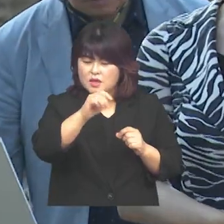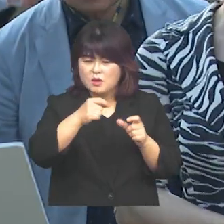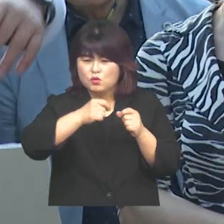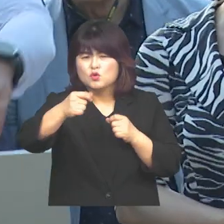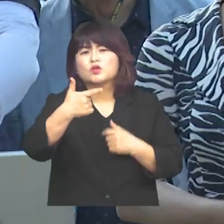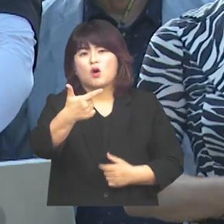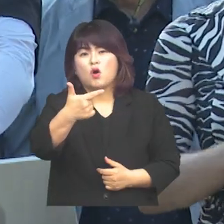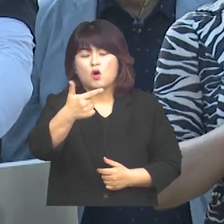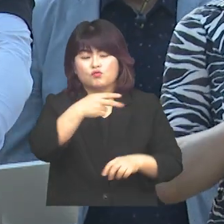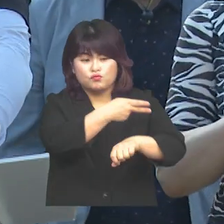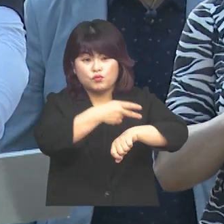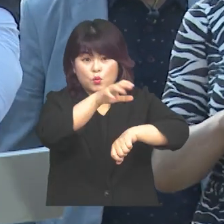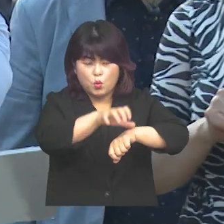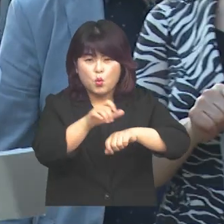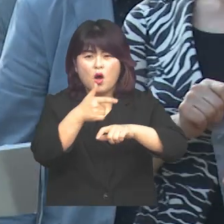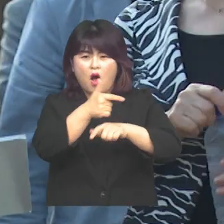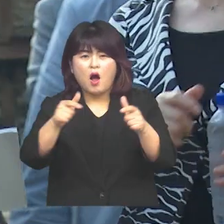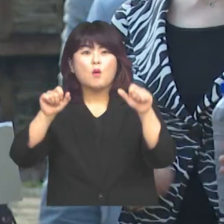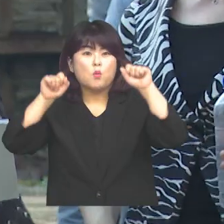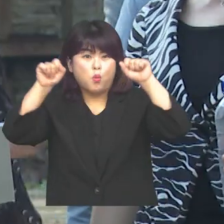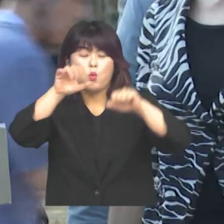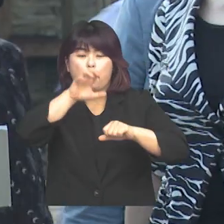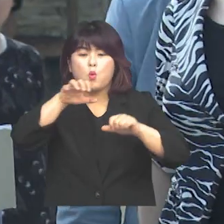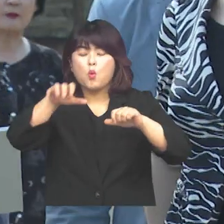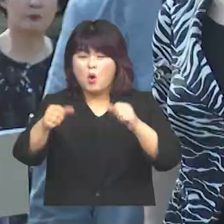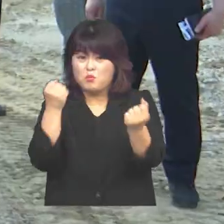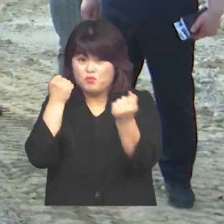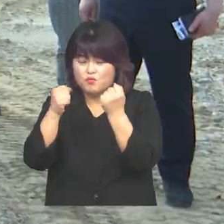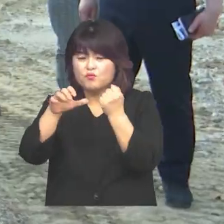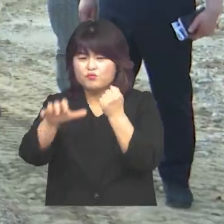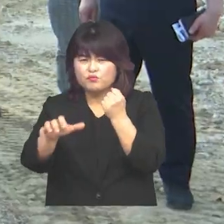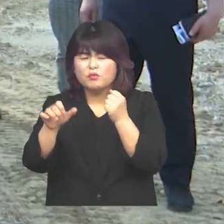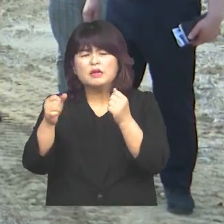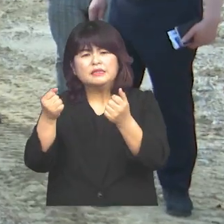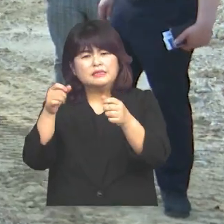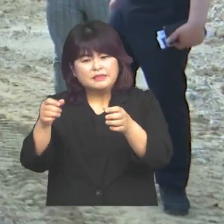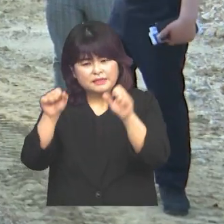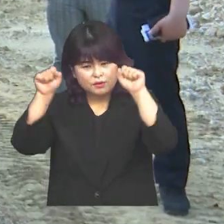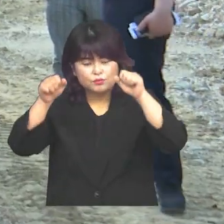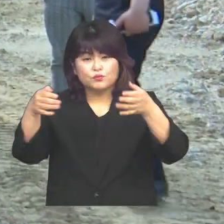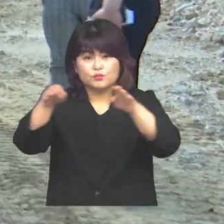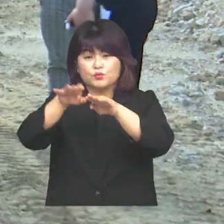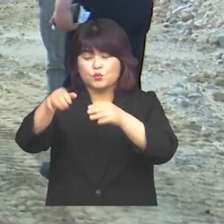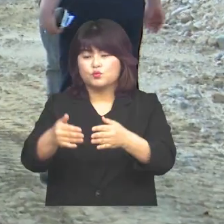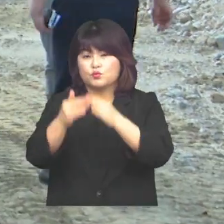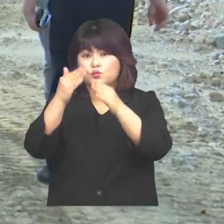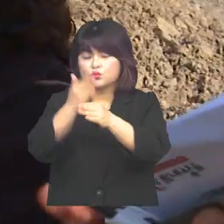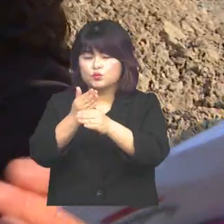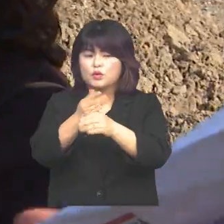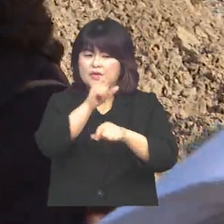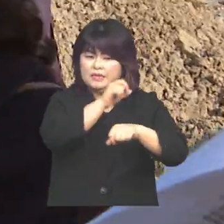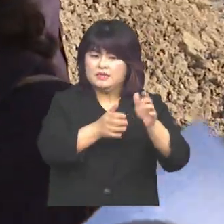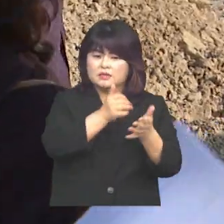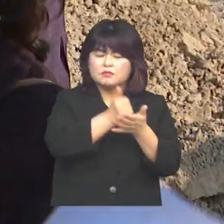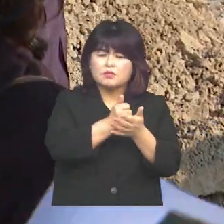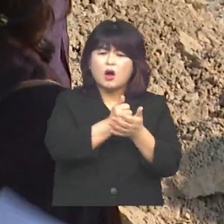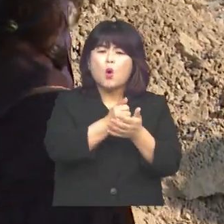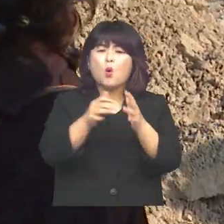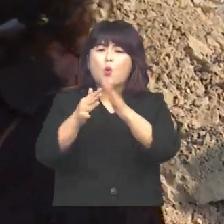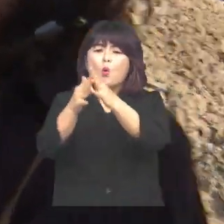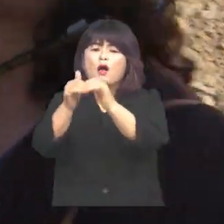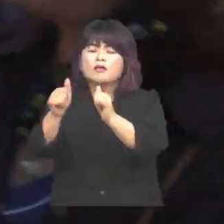갖춘 수영장, 체력단련실, 다목적 체육관 등이 있는 체육시설을 짓고 있는데 이 시장은